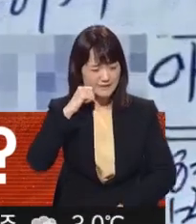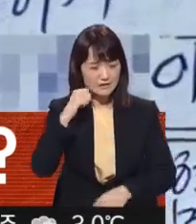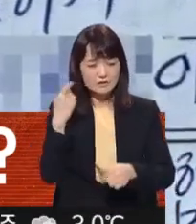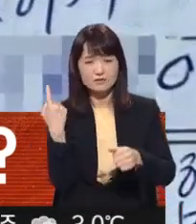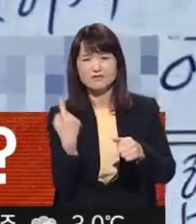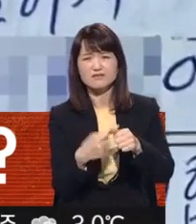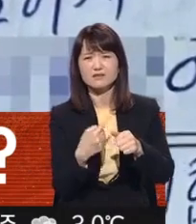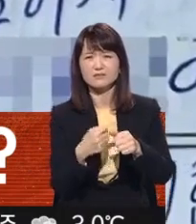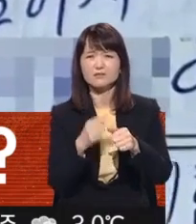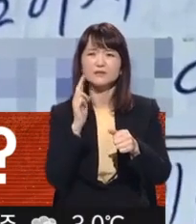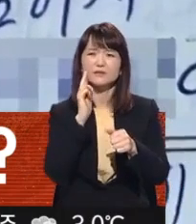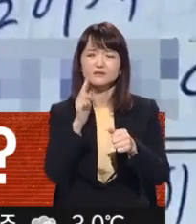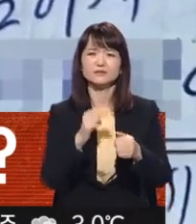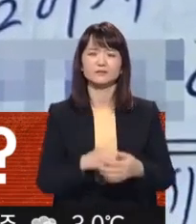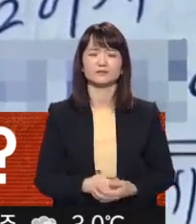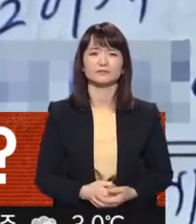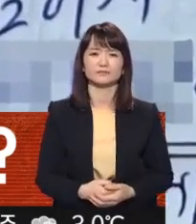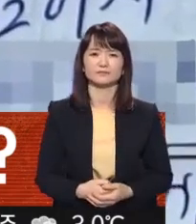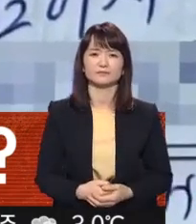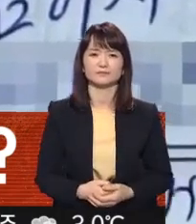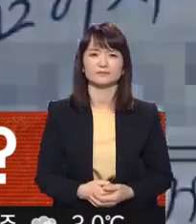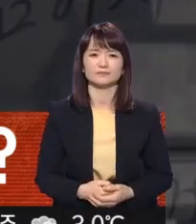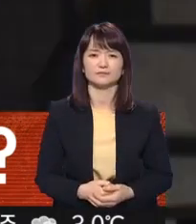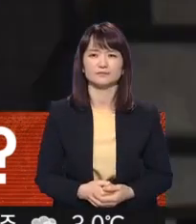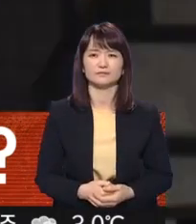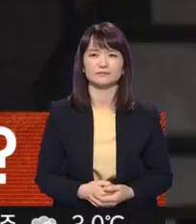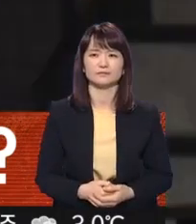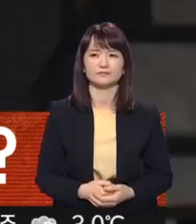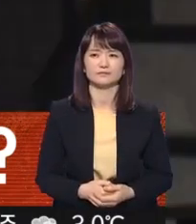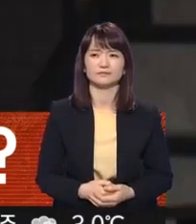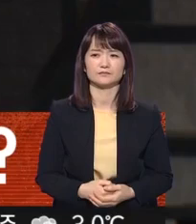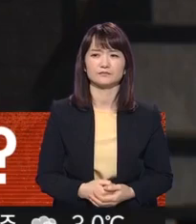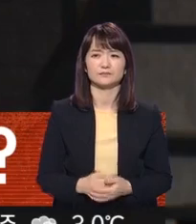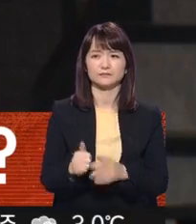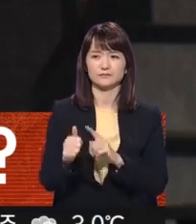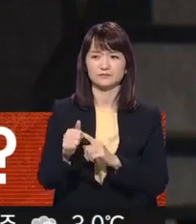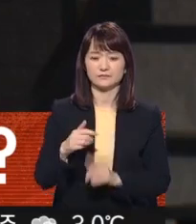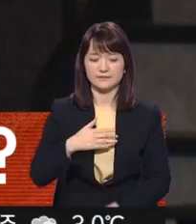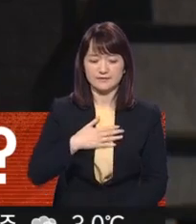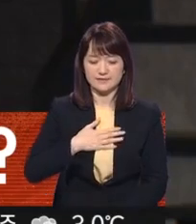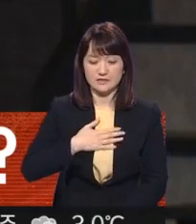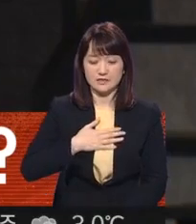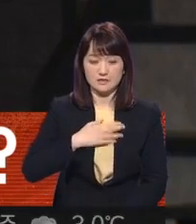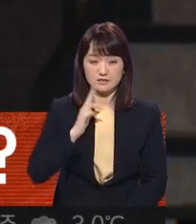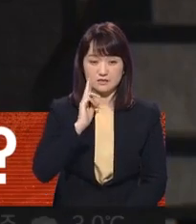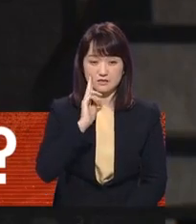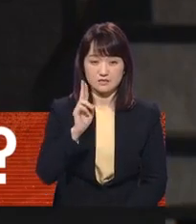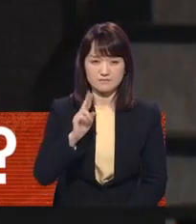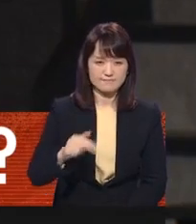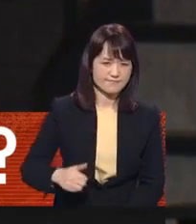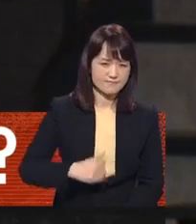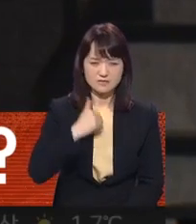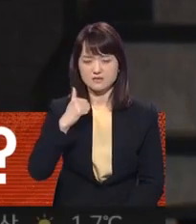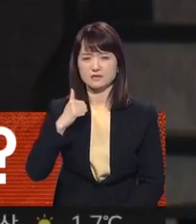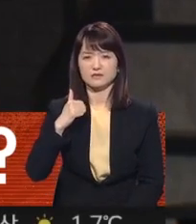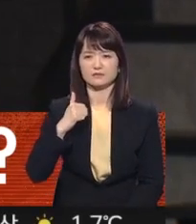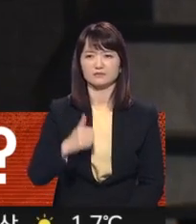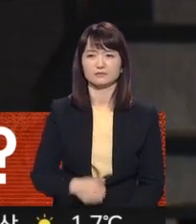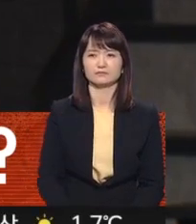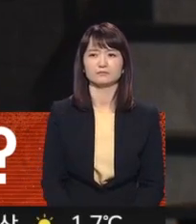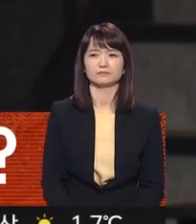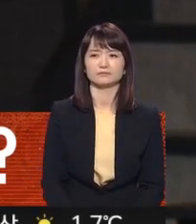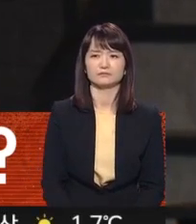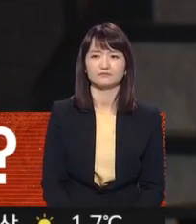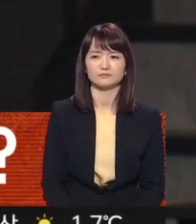있습니다 좀 맞춤법도 많이 틀리는 걸 보면은 어쨌든 감정에 완전히 휩싸여서 분노와 어떤 뭐